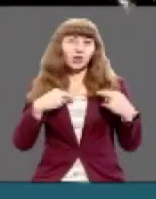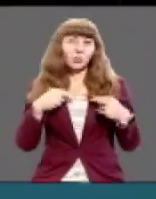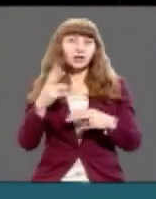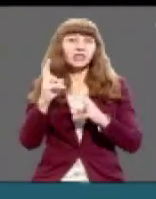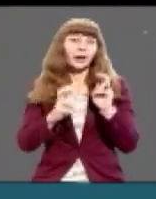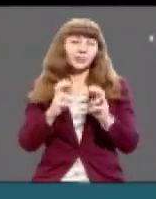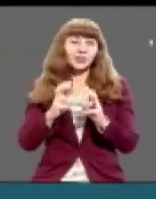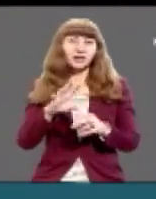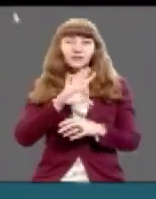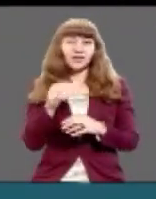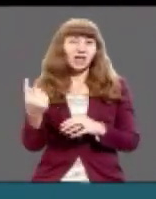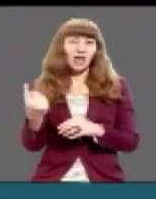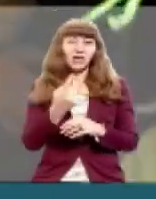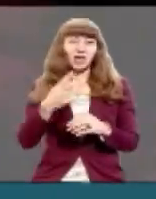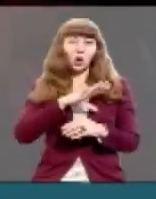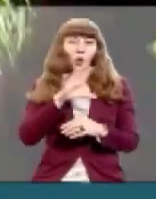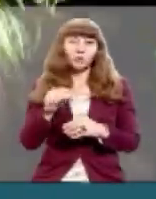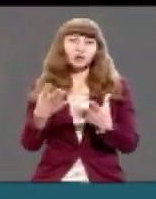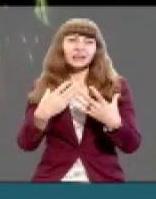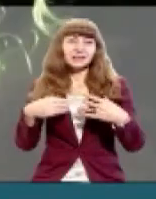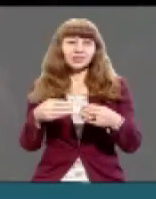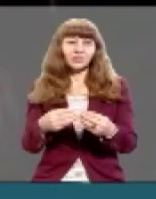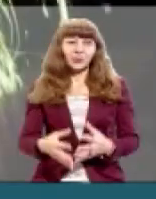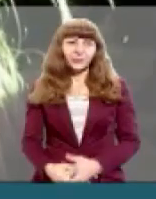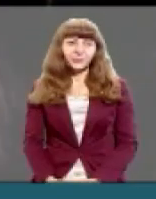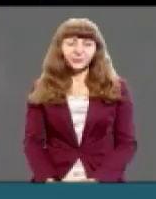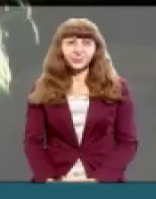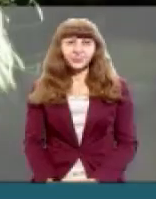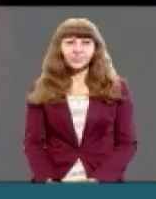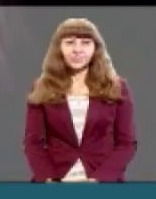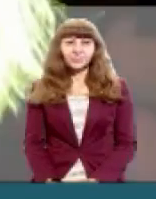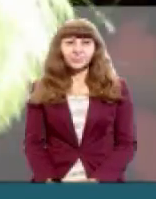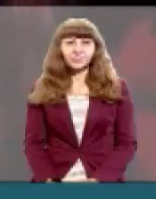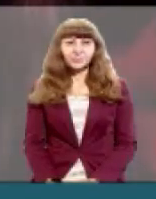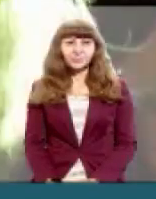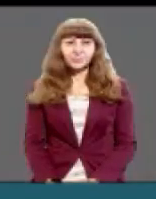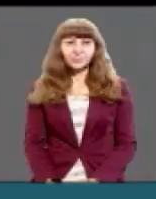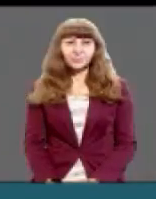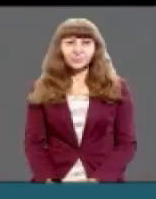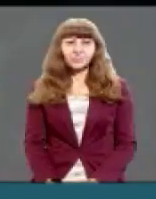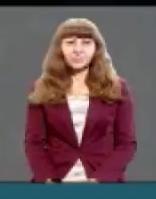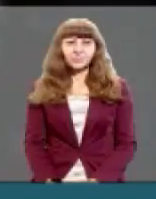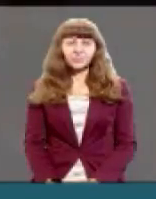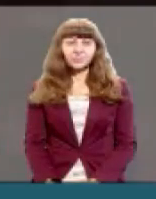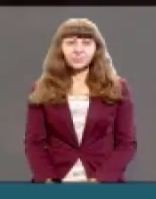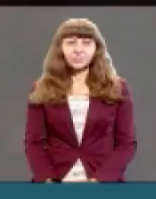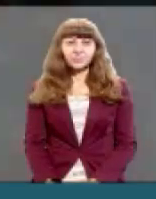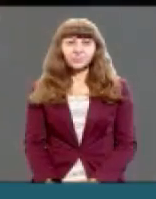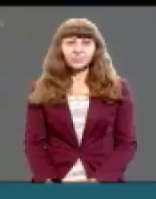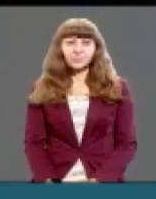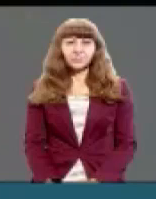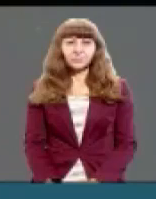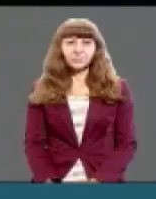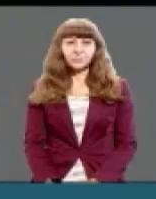жатыр. Олардың барлығы өндірісте үздік нәтижелерге қол жеткізіп отырған бір тұтас отбасы. Әрдайым бірге демалып, маңызды